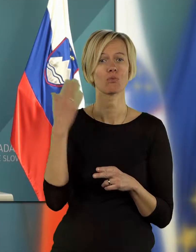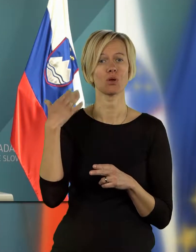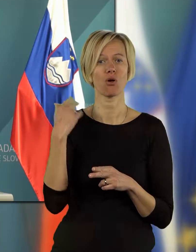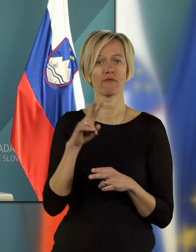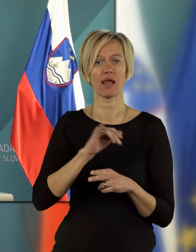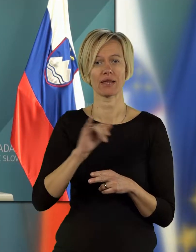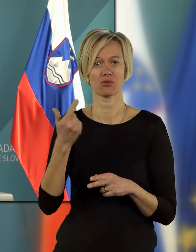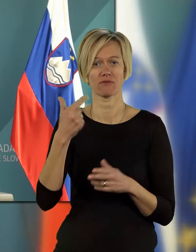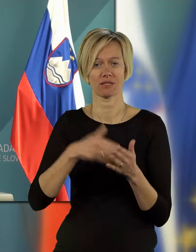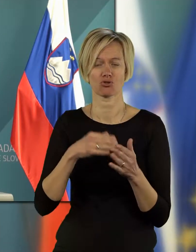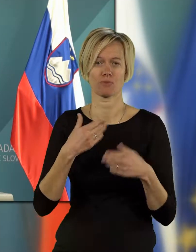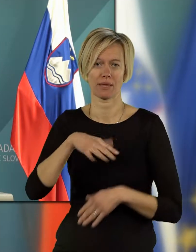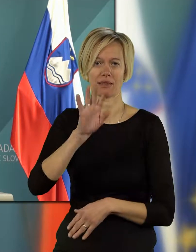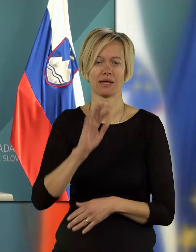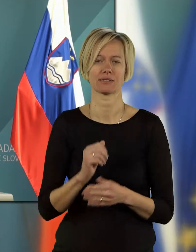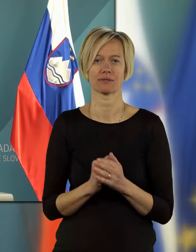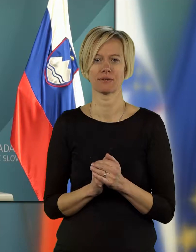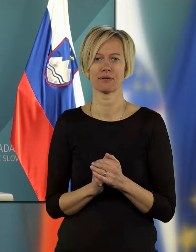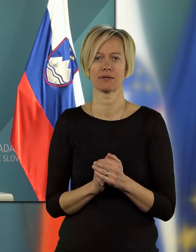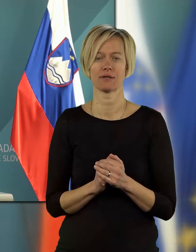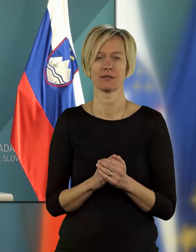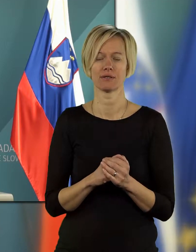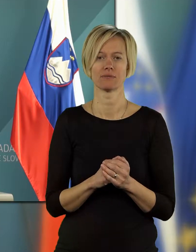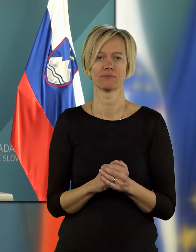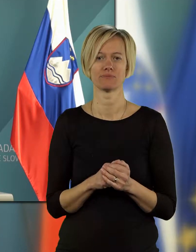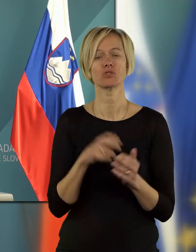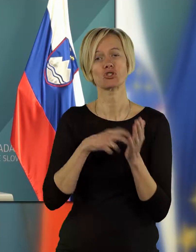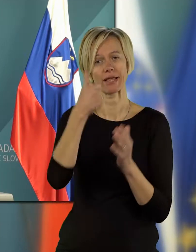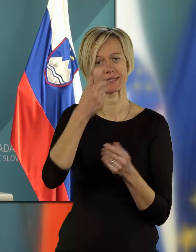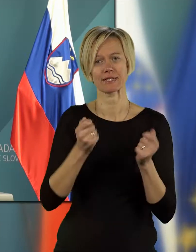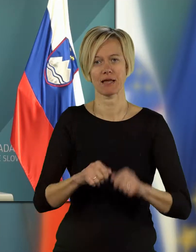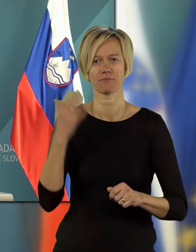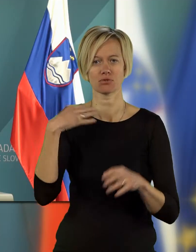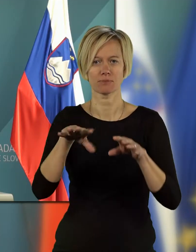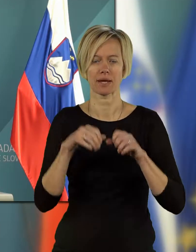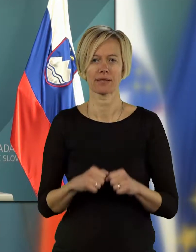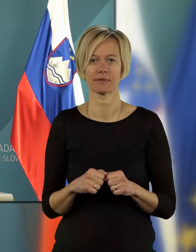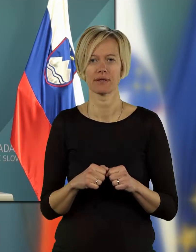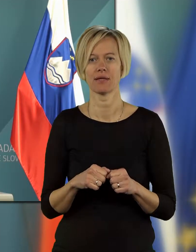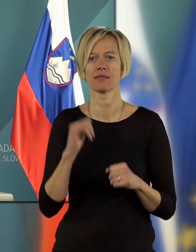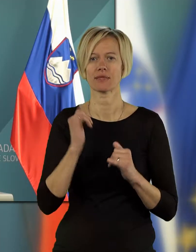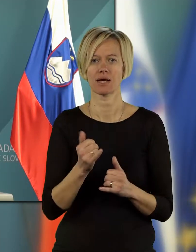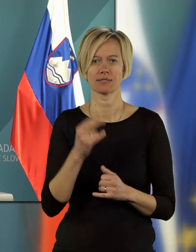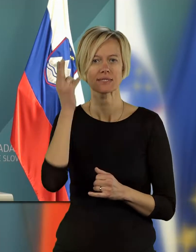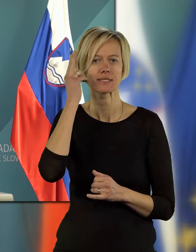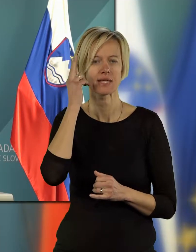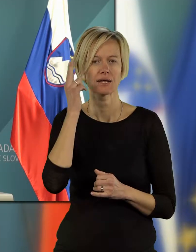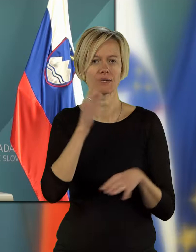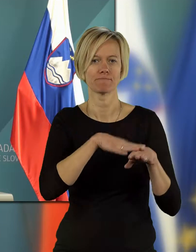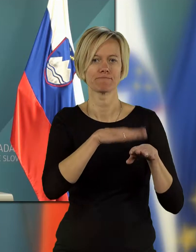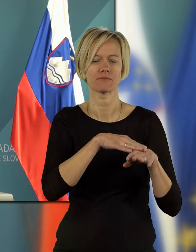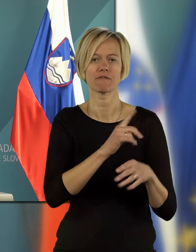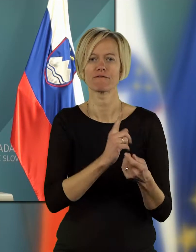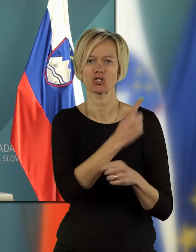da je to bilo v letu 2015. In še en sklep je bil sprejet, in sicer, da